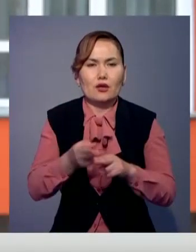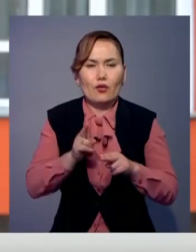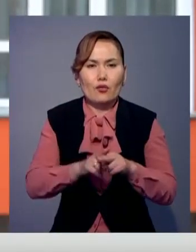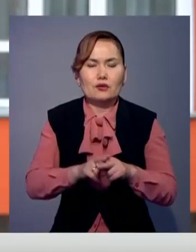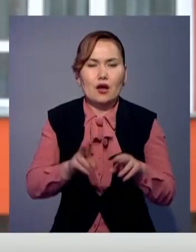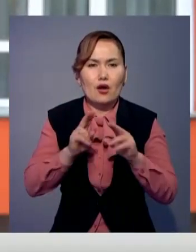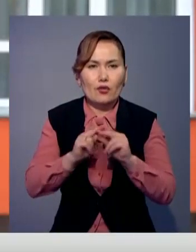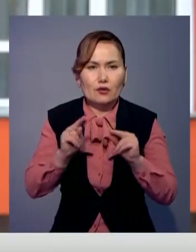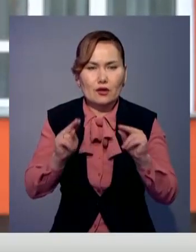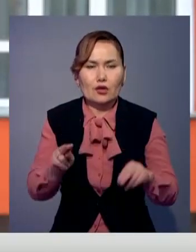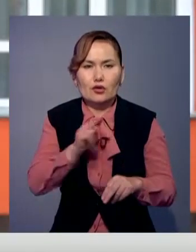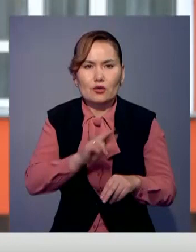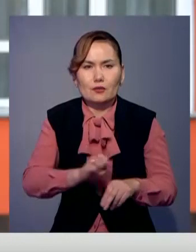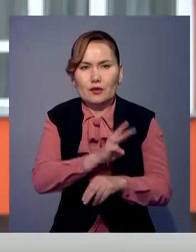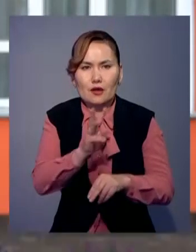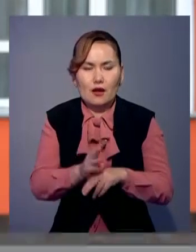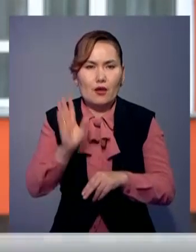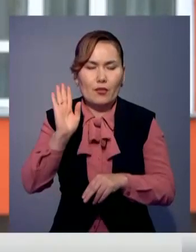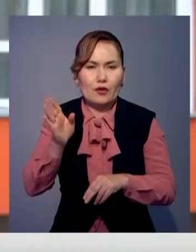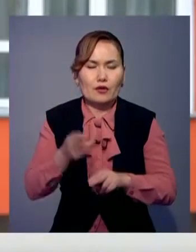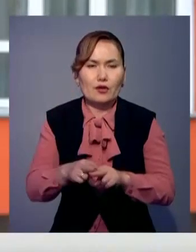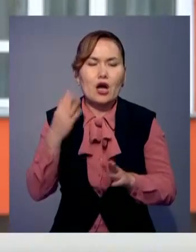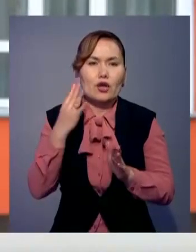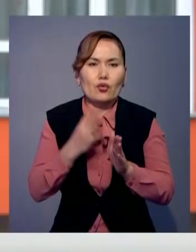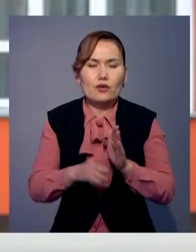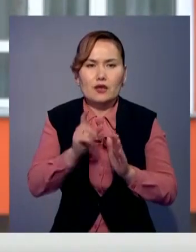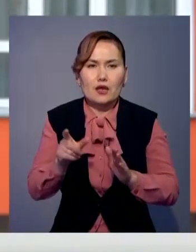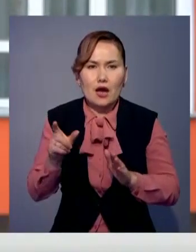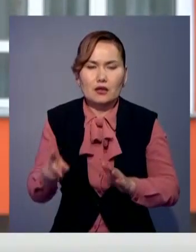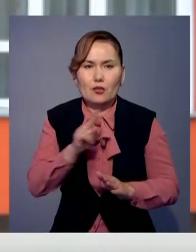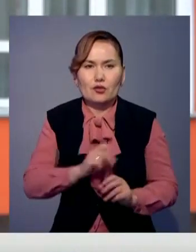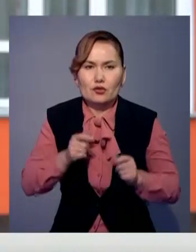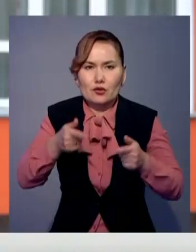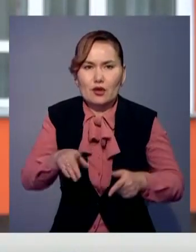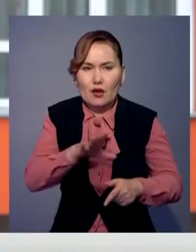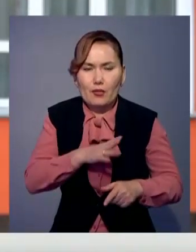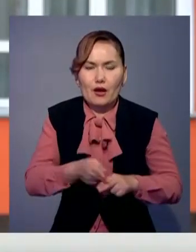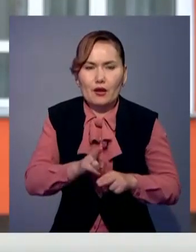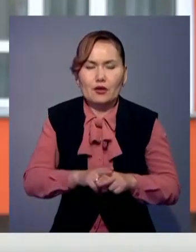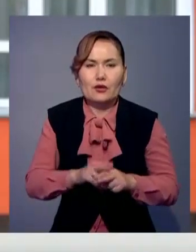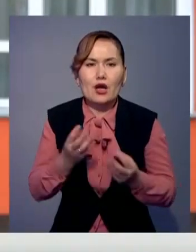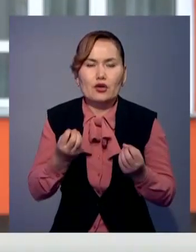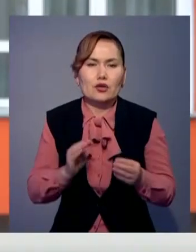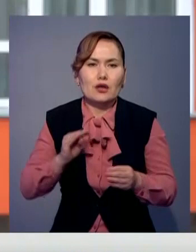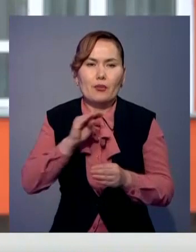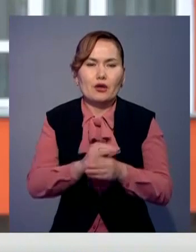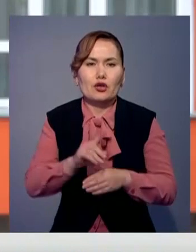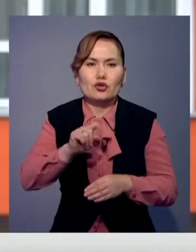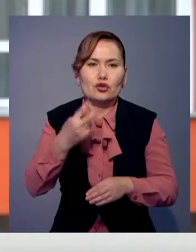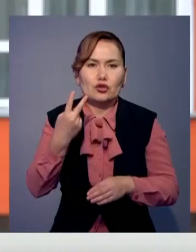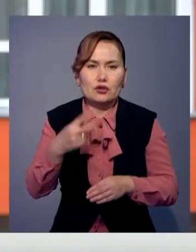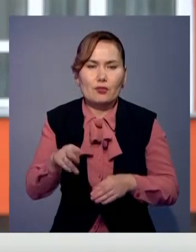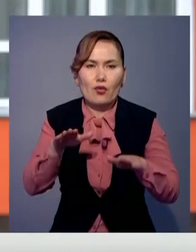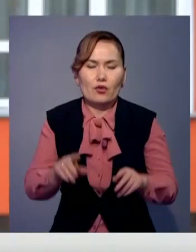Одан кейін қазір 90 адамында жұмыс істесе, қазір 120 адам жұмыс істейді, бір-бірімен араласады,